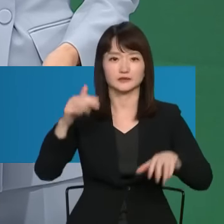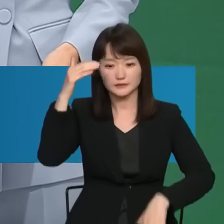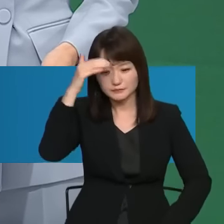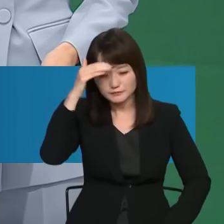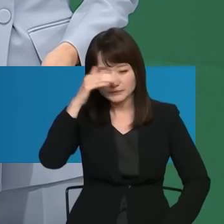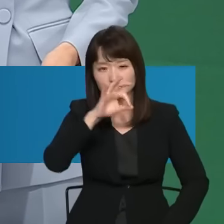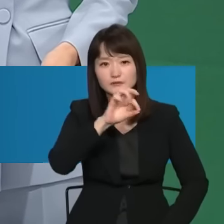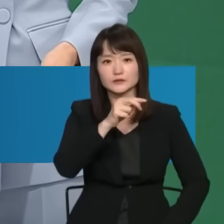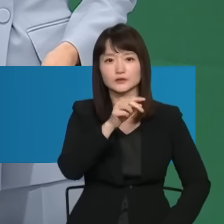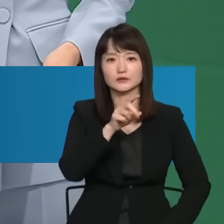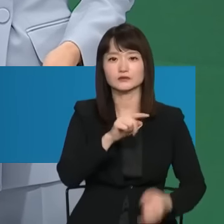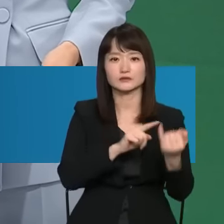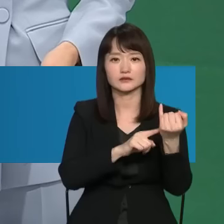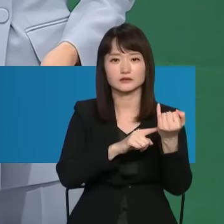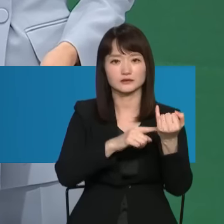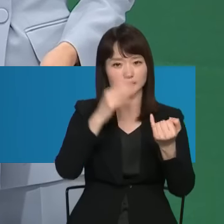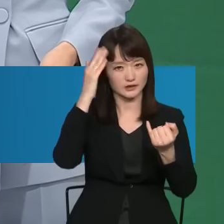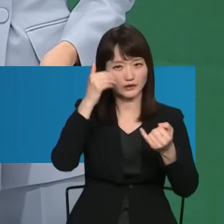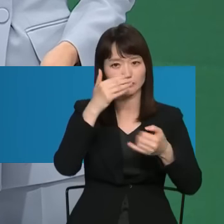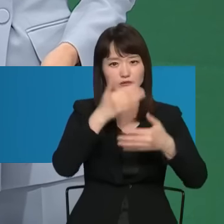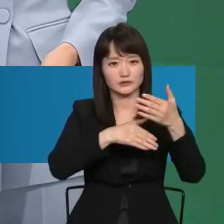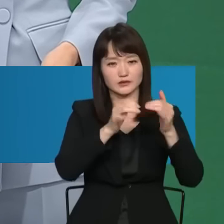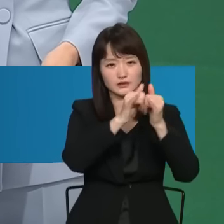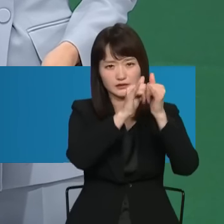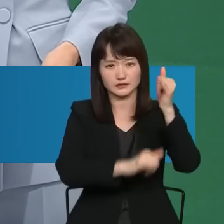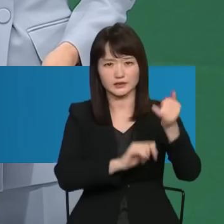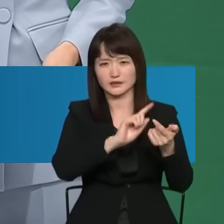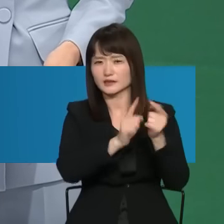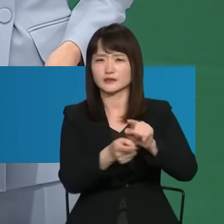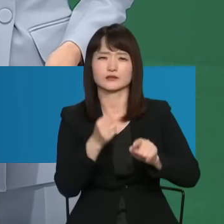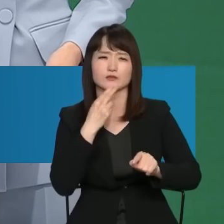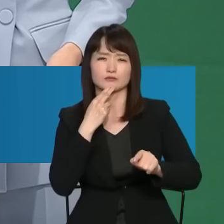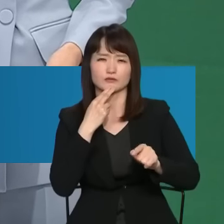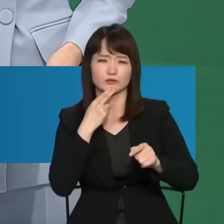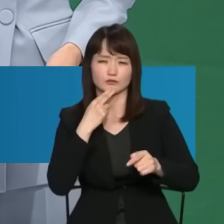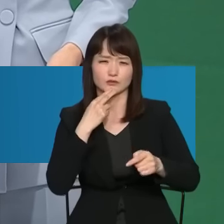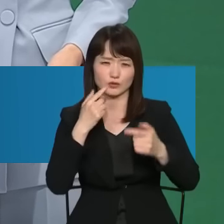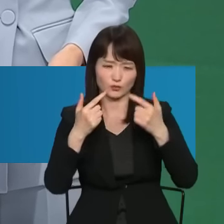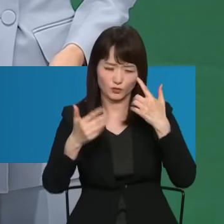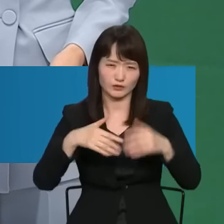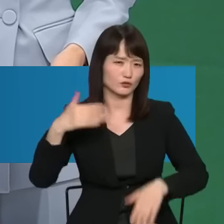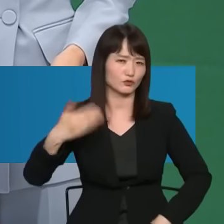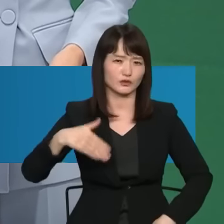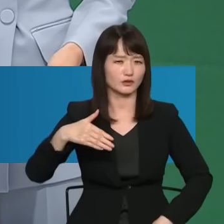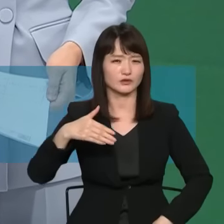관객들에게 윤여정을 한국 영화사에서 대체할 수 없는 독보적인 배우라고